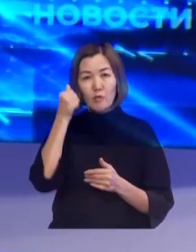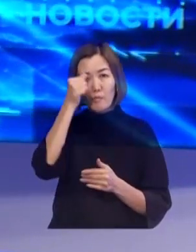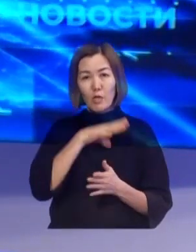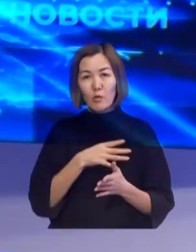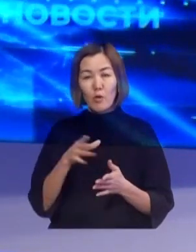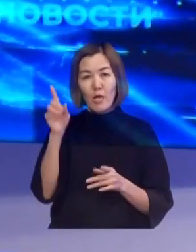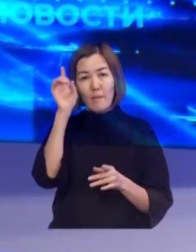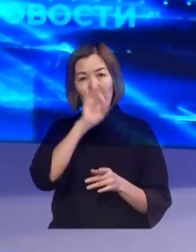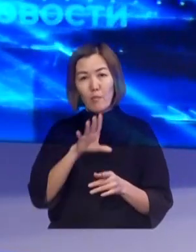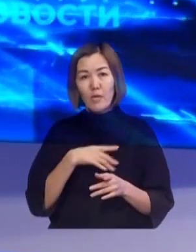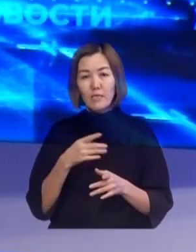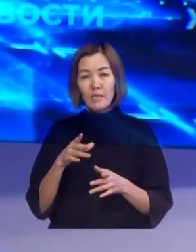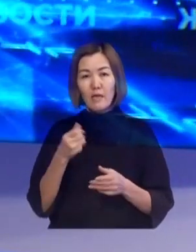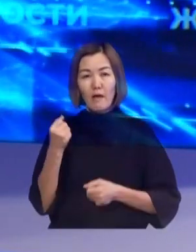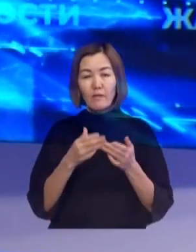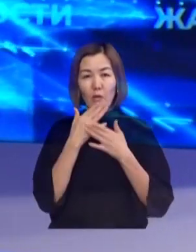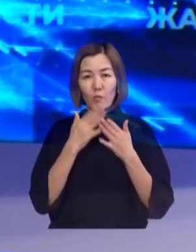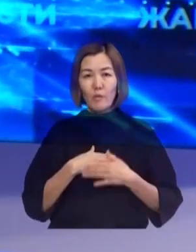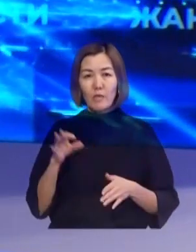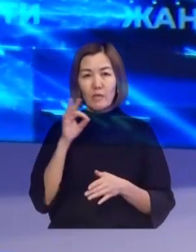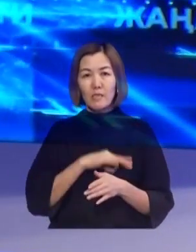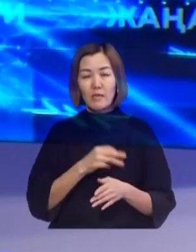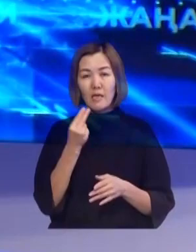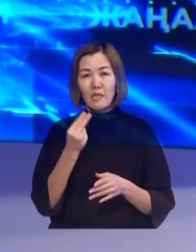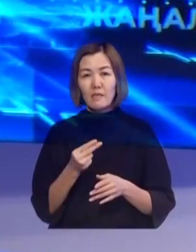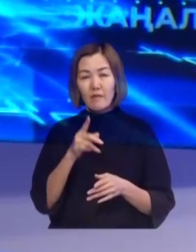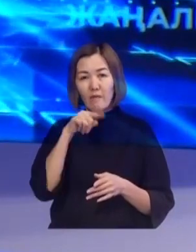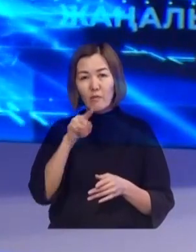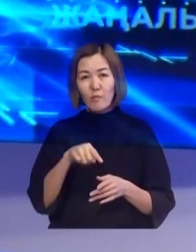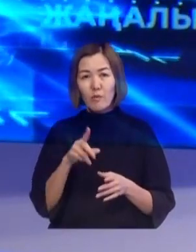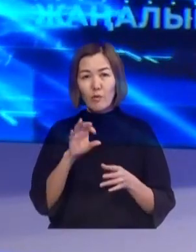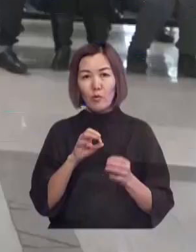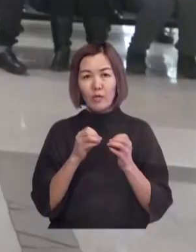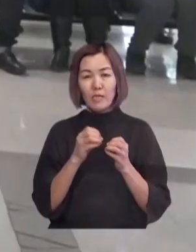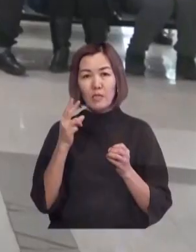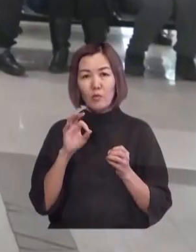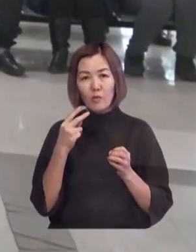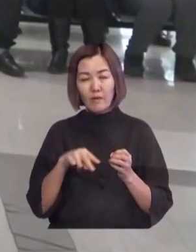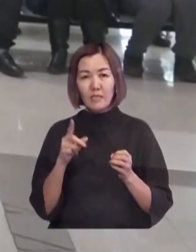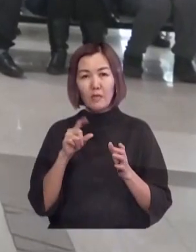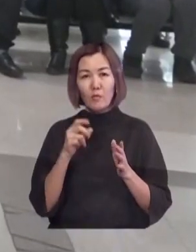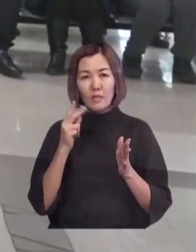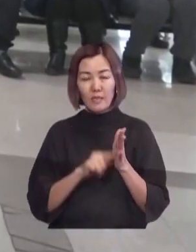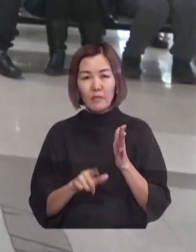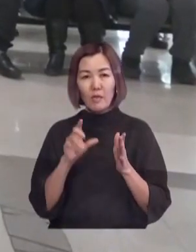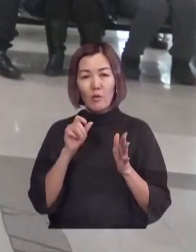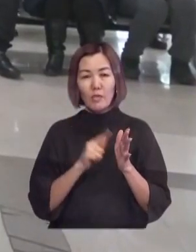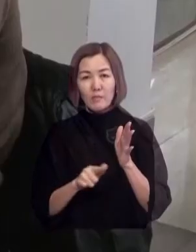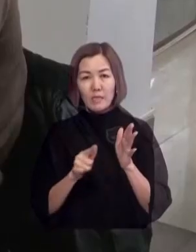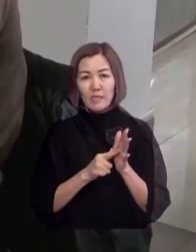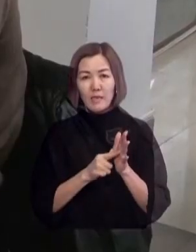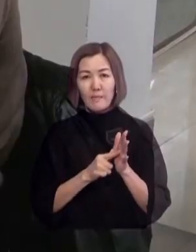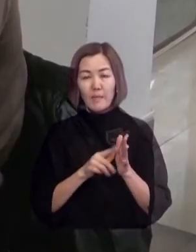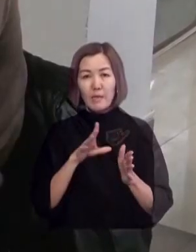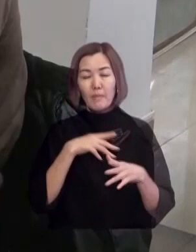особой популярностью среди автолюбителей пользовались такие цифровые знаки, как 010, 020, 070 и 077. Именно